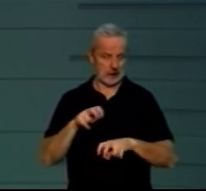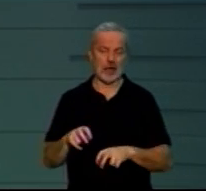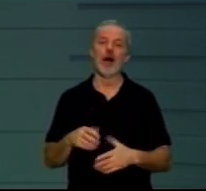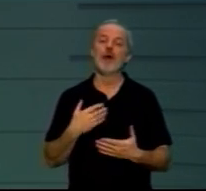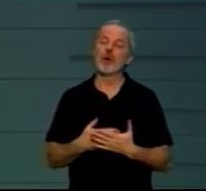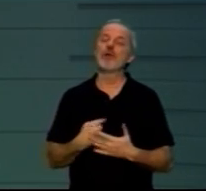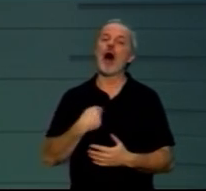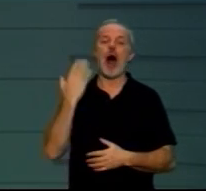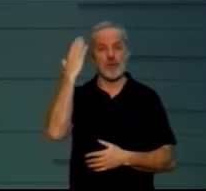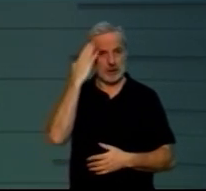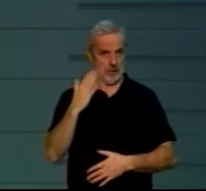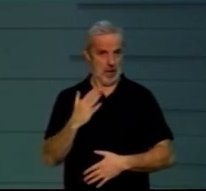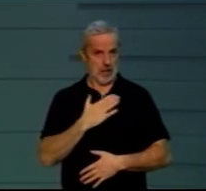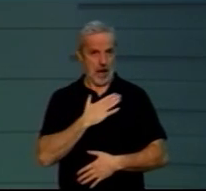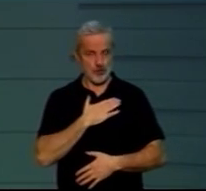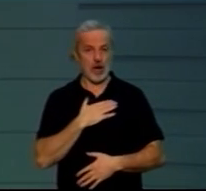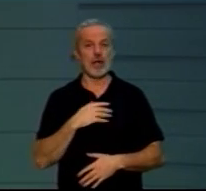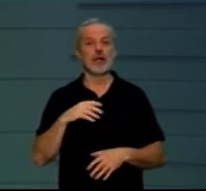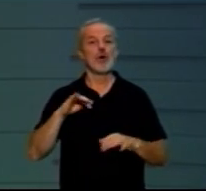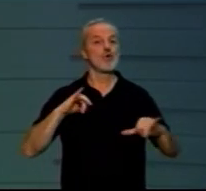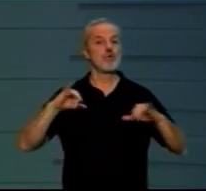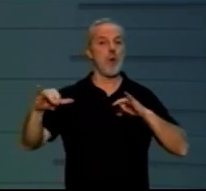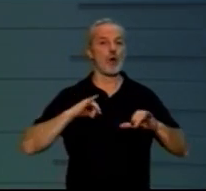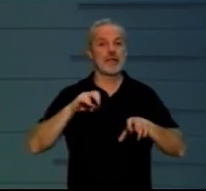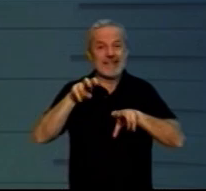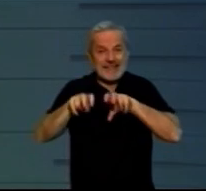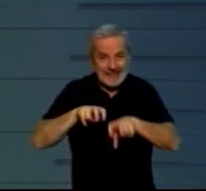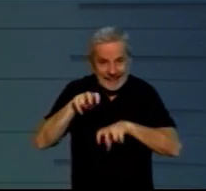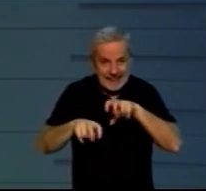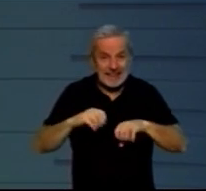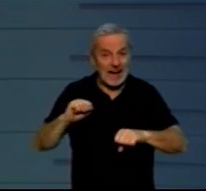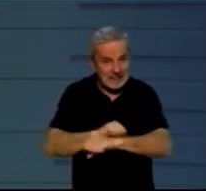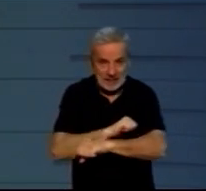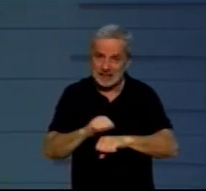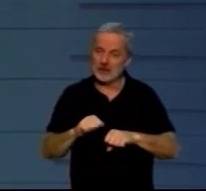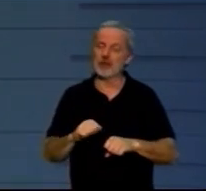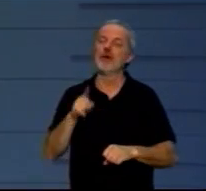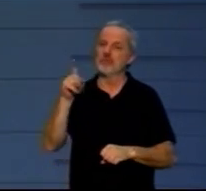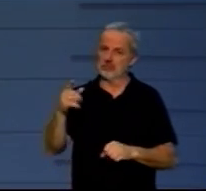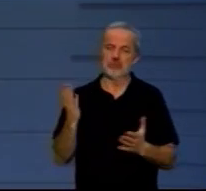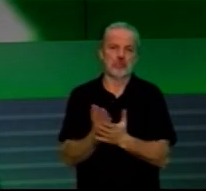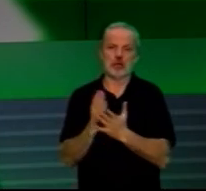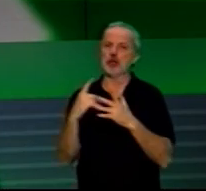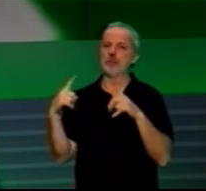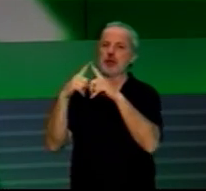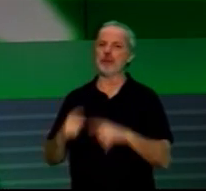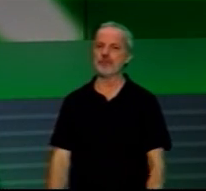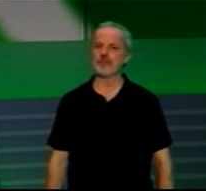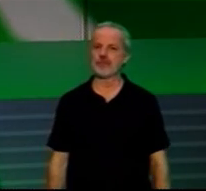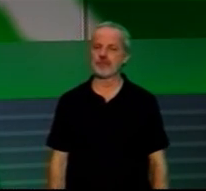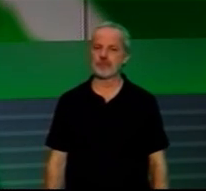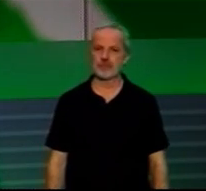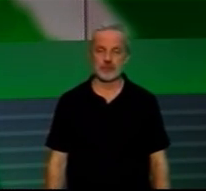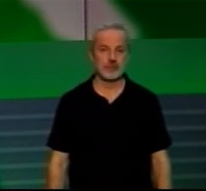tuto chvíli to je to top, který v Evropě a ve světě prostě můžeme nabídnout. Což mě přivádí na další